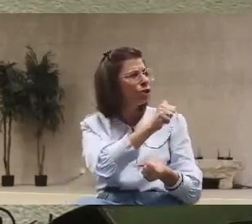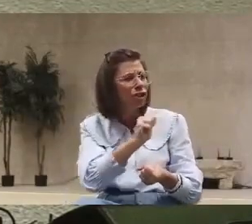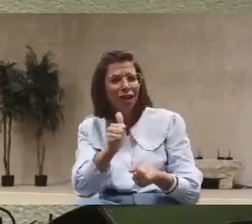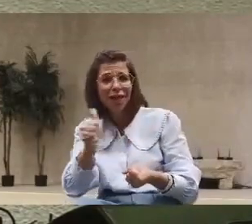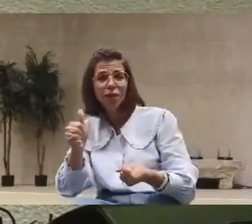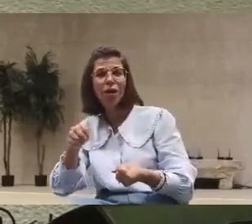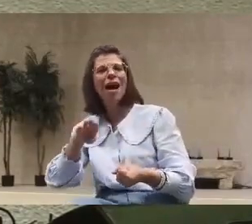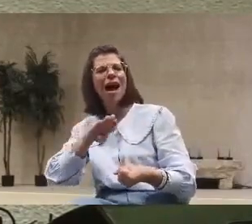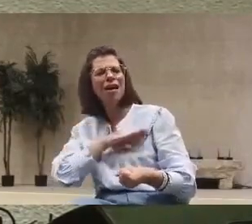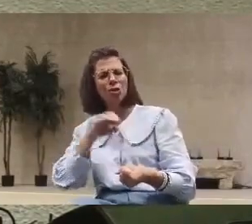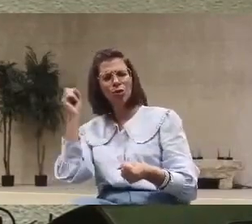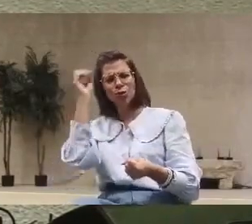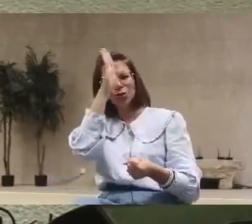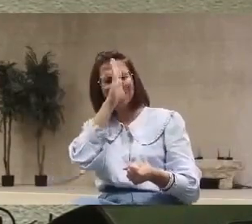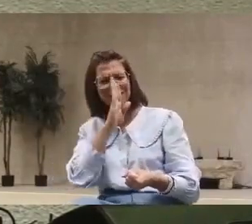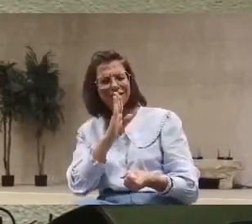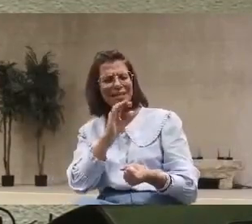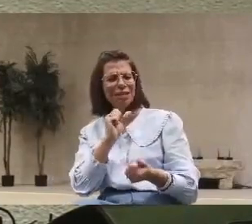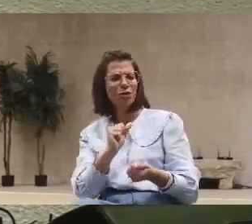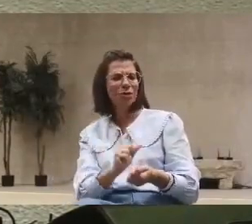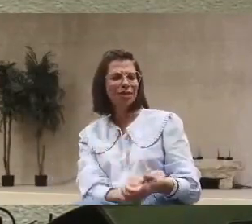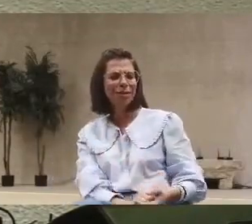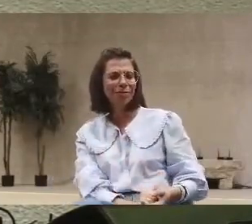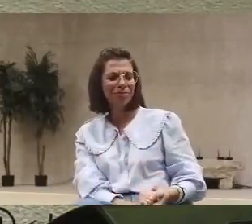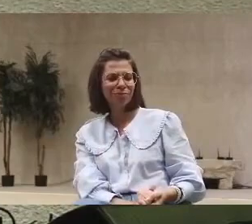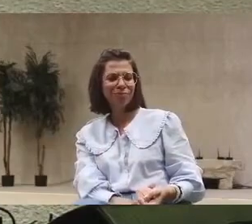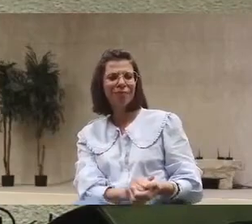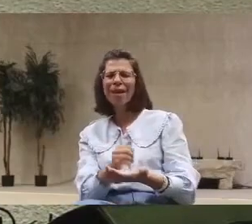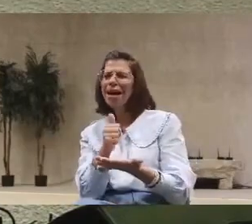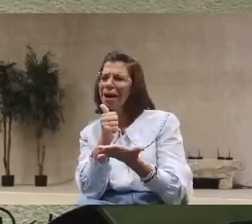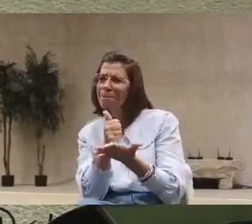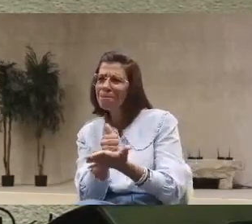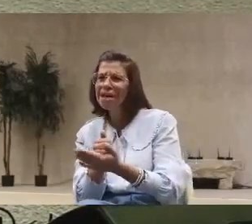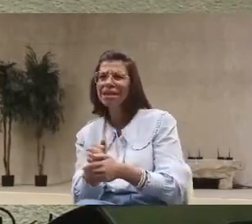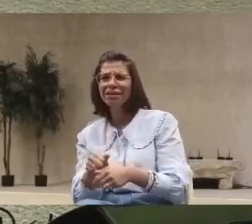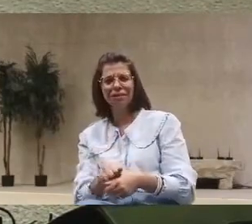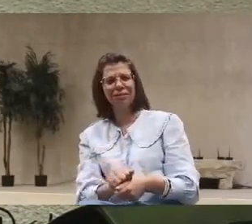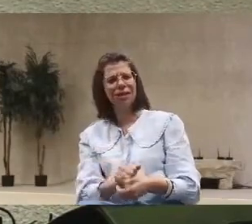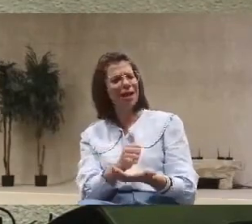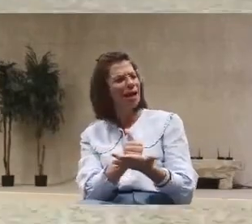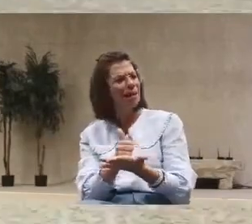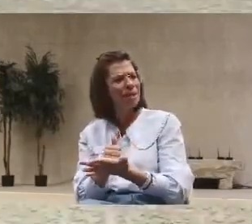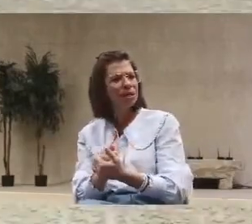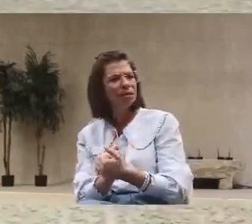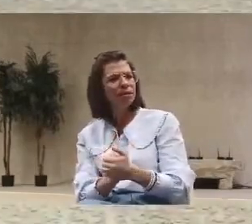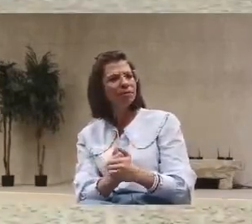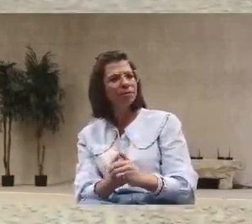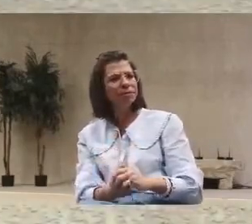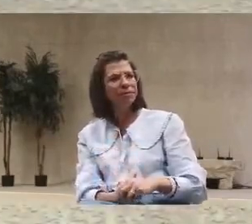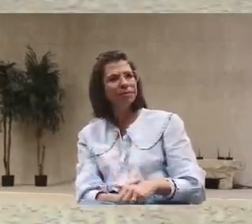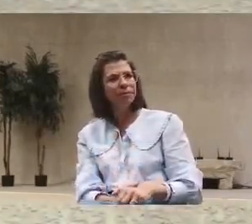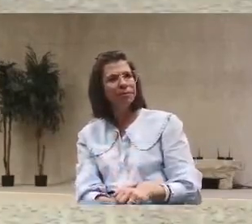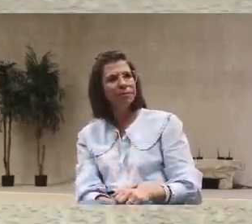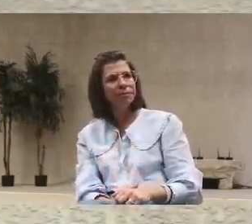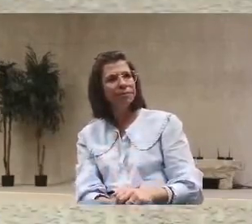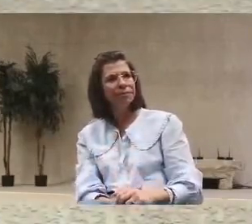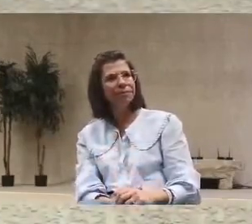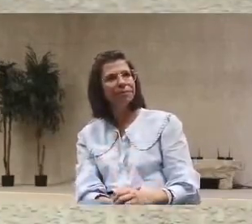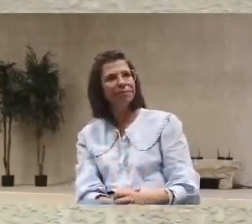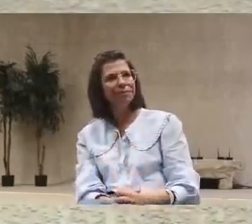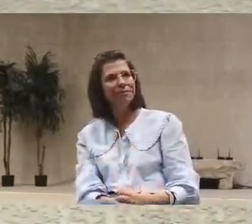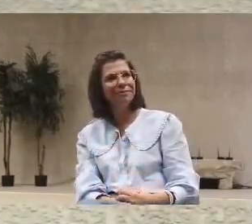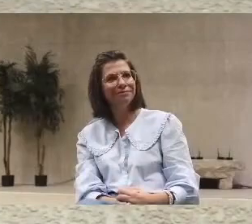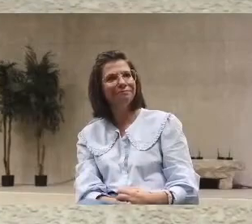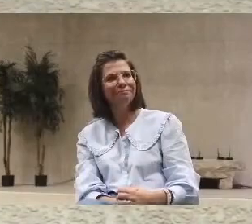Amen Alléluia on va chanter on ce chant il est le roi fidèle